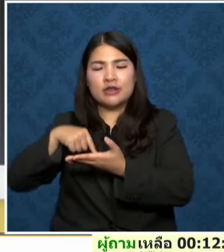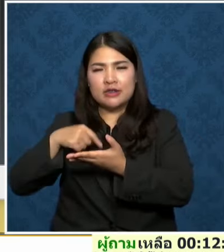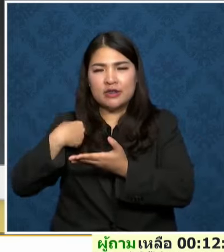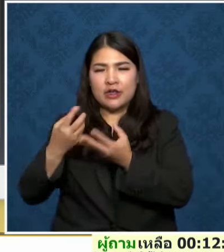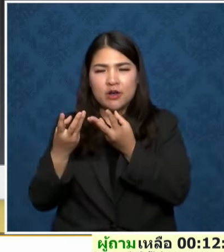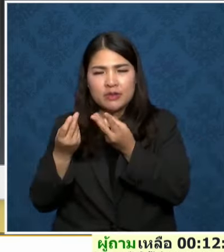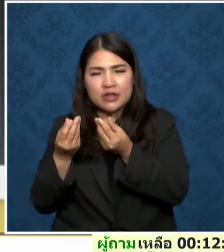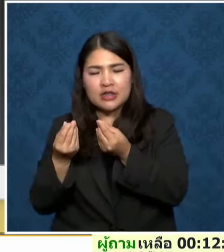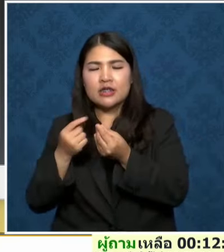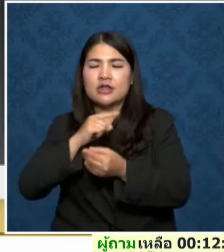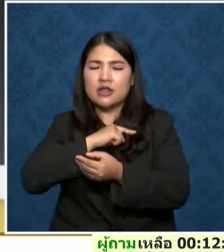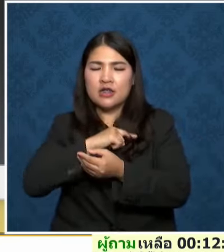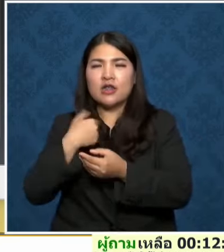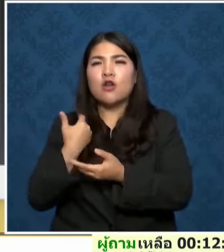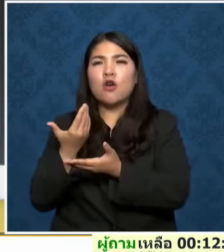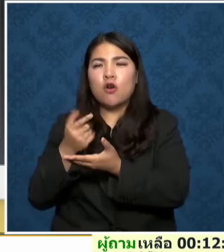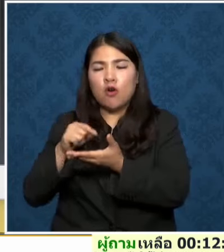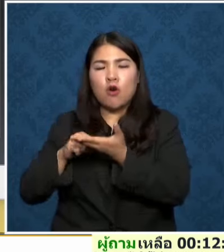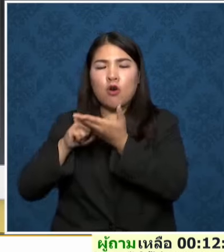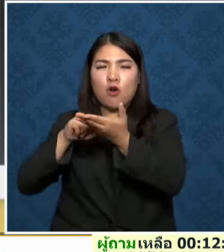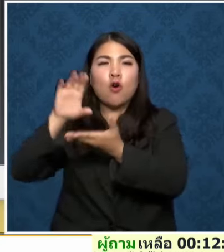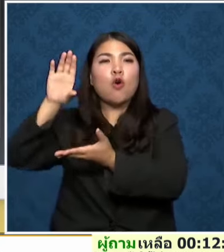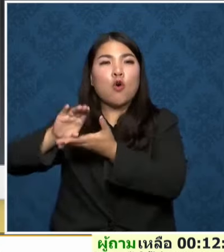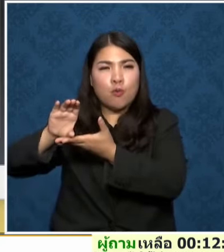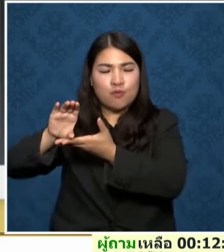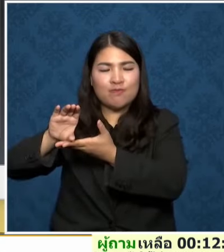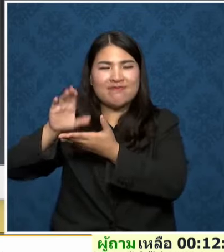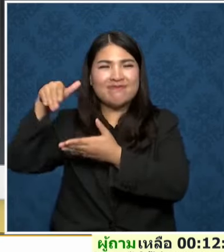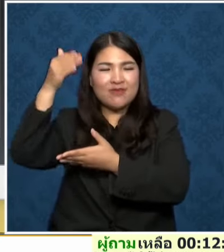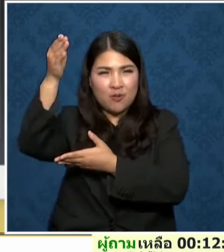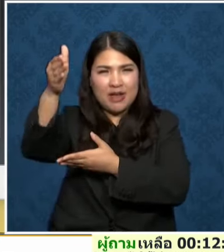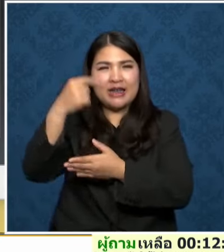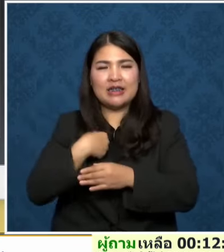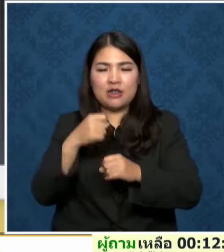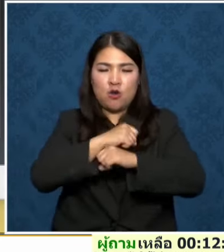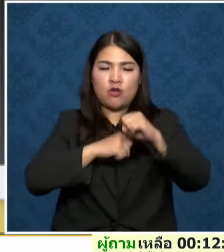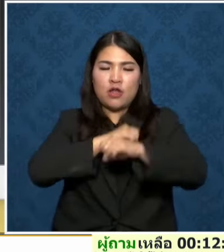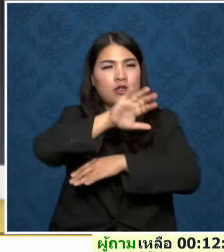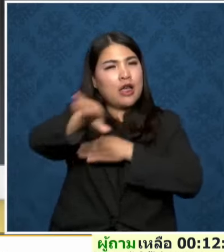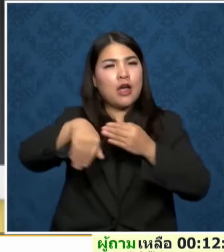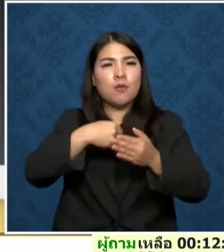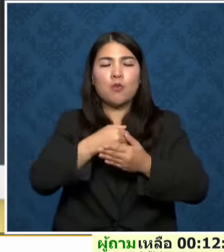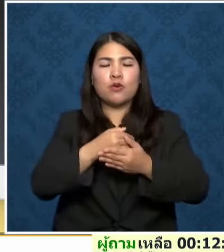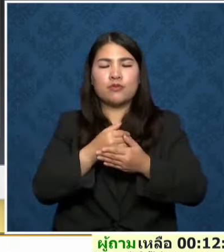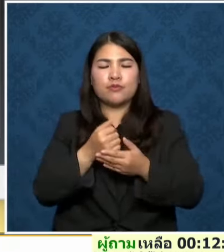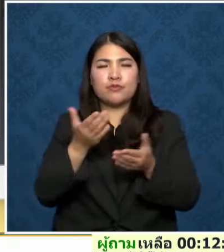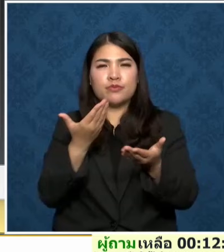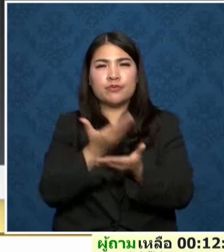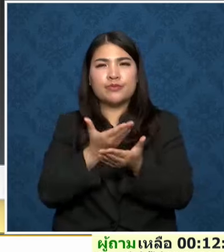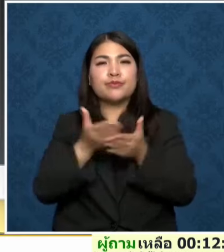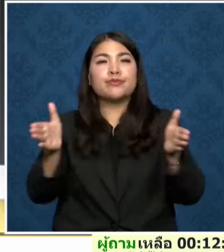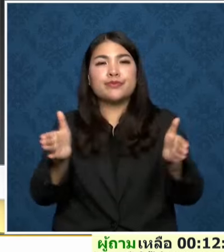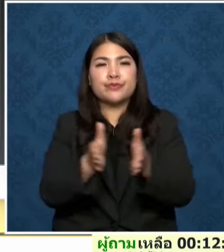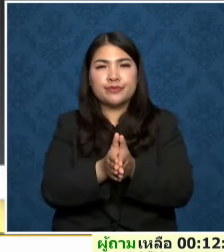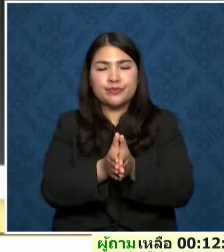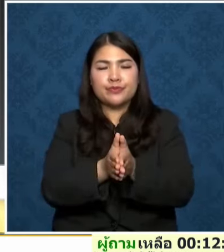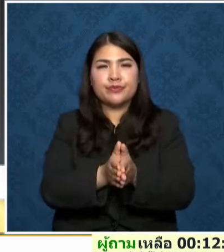ดิน และเสนอขอรับงบประมาณในขนตอนต่ไปค่ะมงเงินการก่อสร้างทางสินในเส้นทางดงกล่าว เป็นม